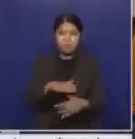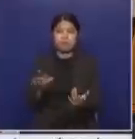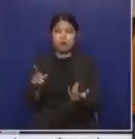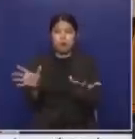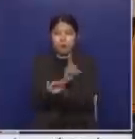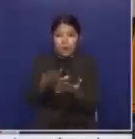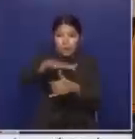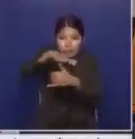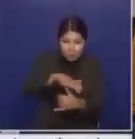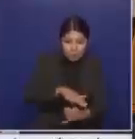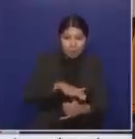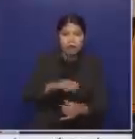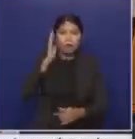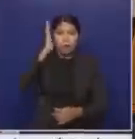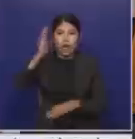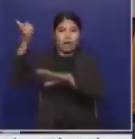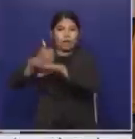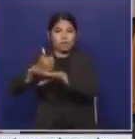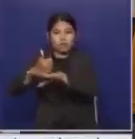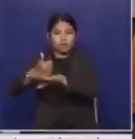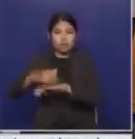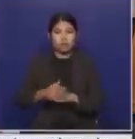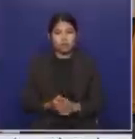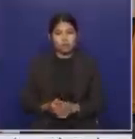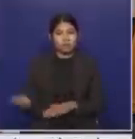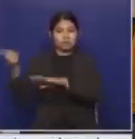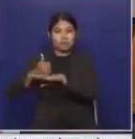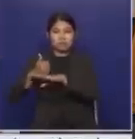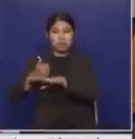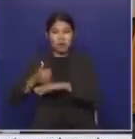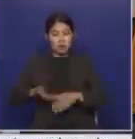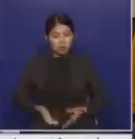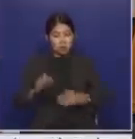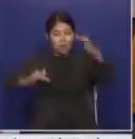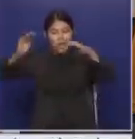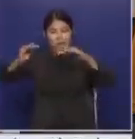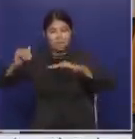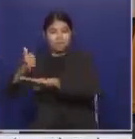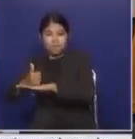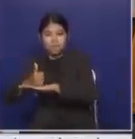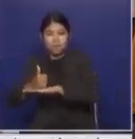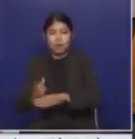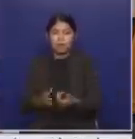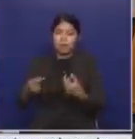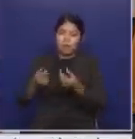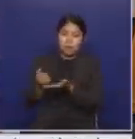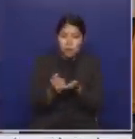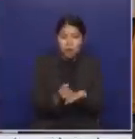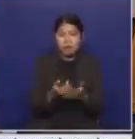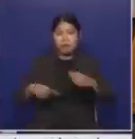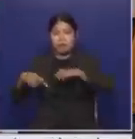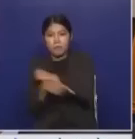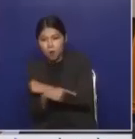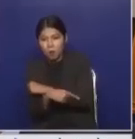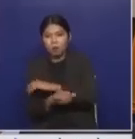กับสังคมที่ชายเป็นใหญ่สังคมที่ให้อภิสิทธิ์กับผู้เกิดก่อนระบบเส้นระบบอุปถัมภ์ระบบ